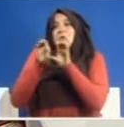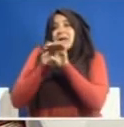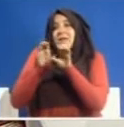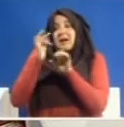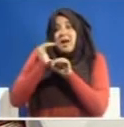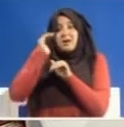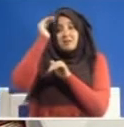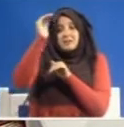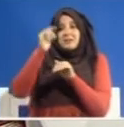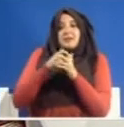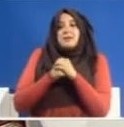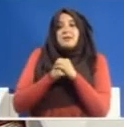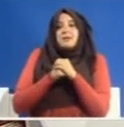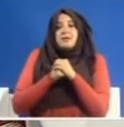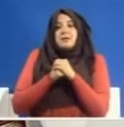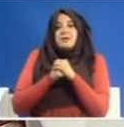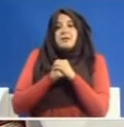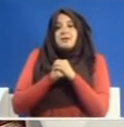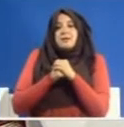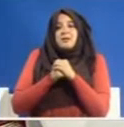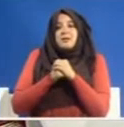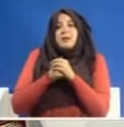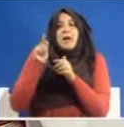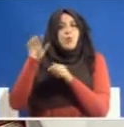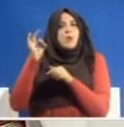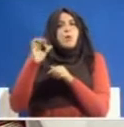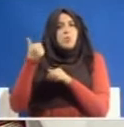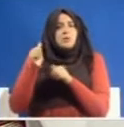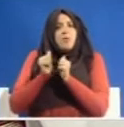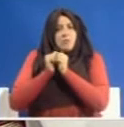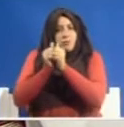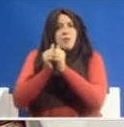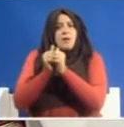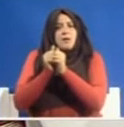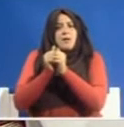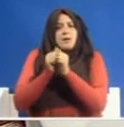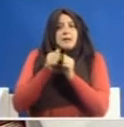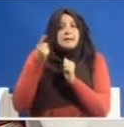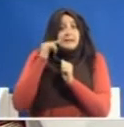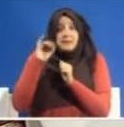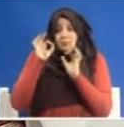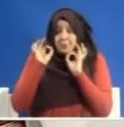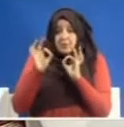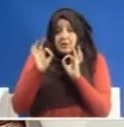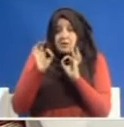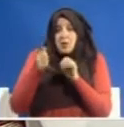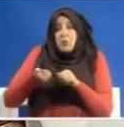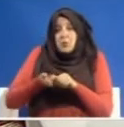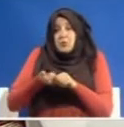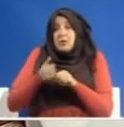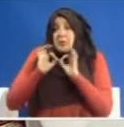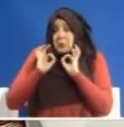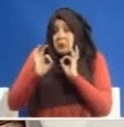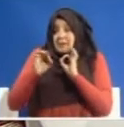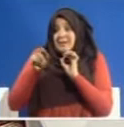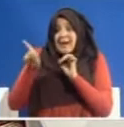فهي تقول هل ممكن السفر؟ نقول لها نعم يمكن إذا ثبت الرضاع. إذا الرضاع هذا ثابت،